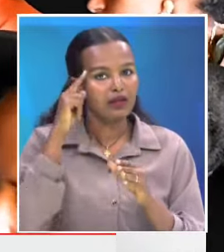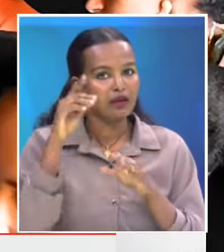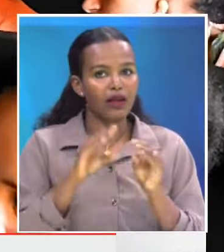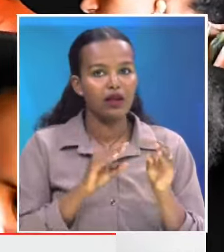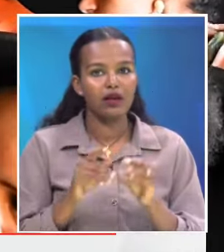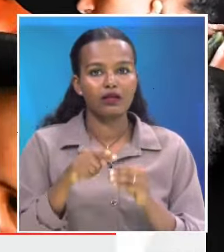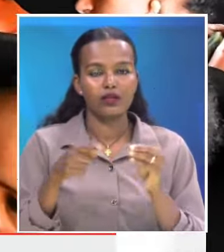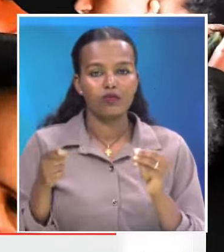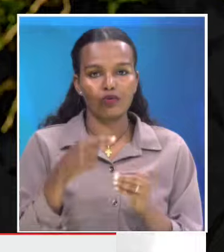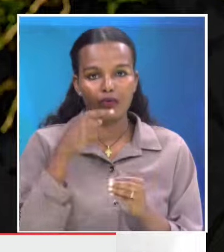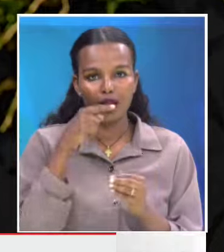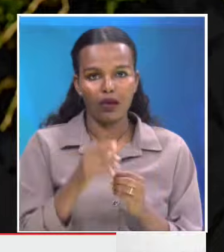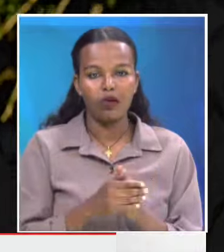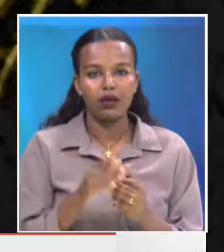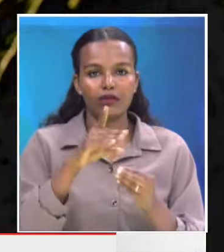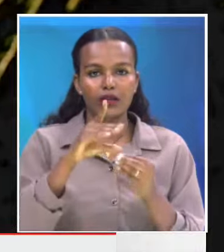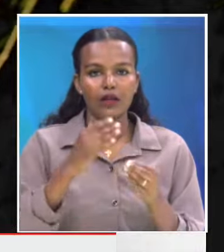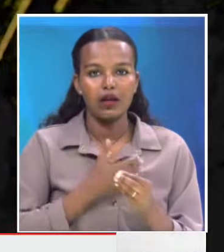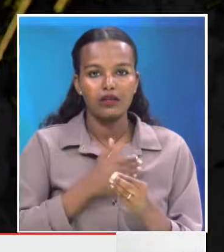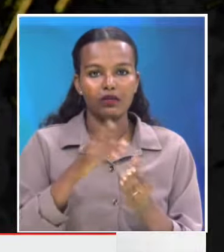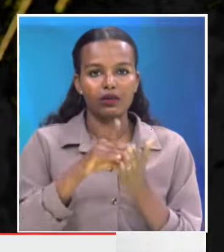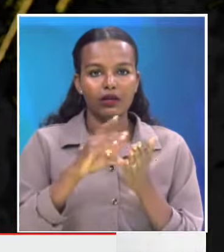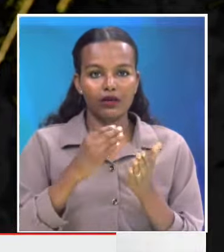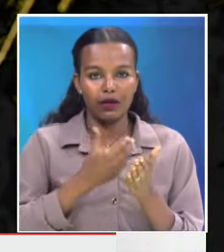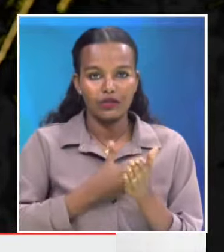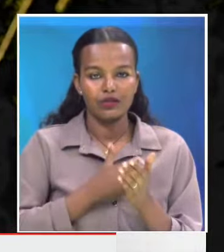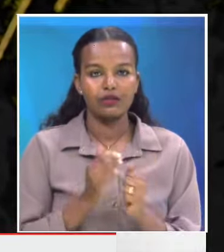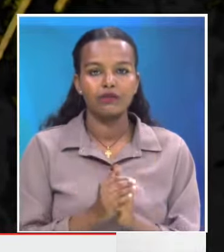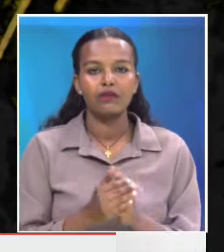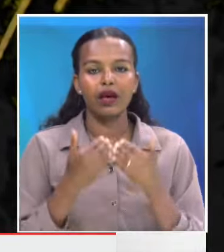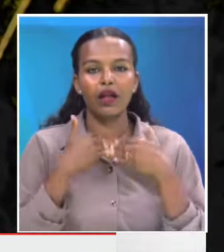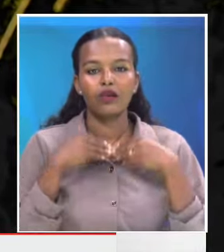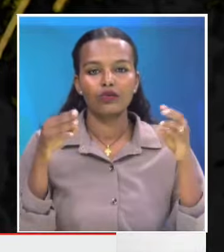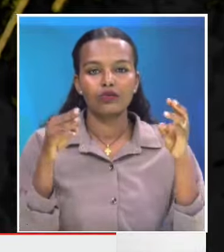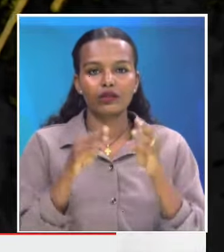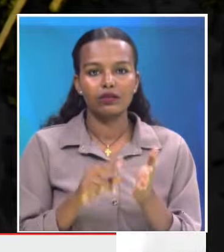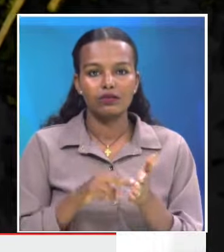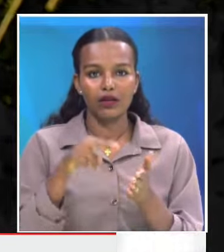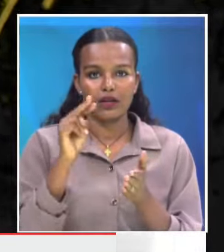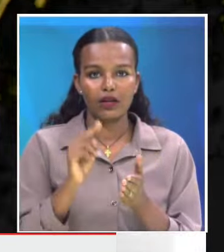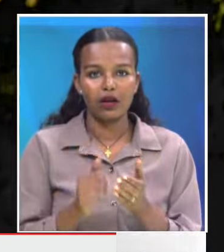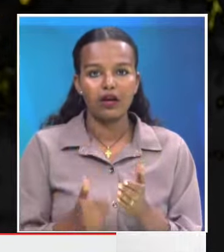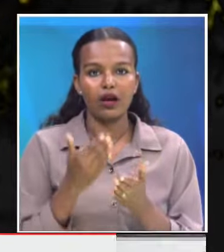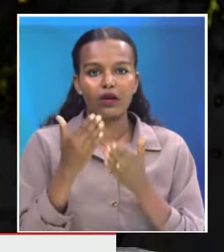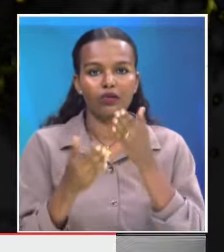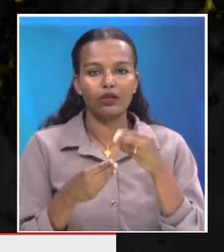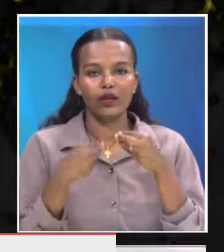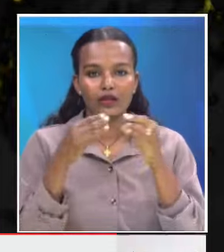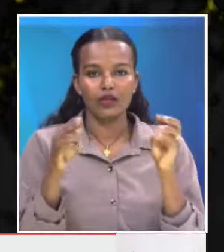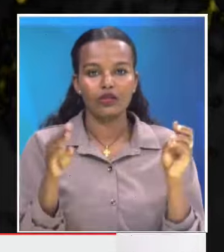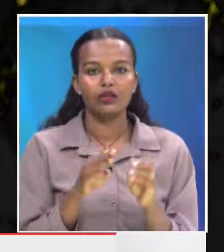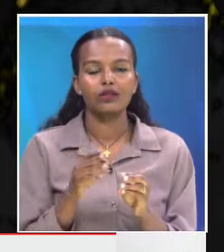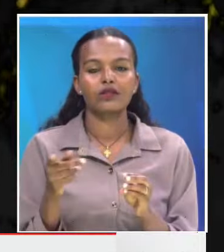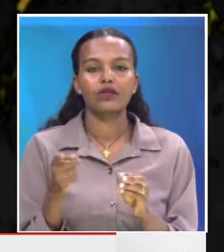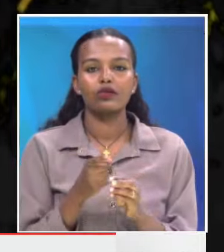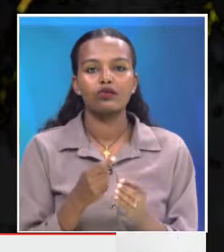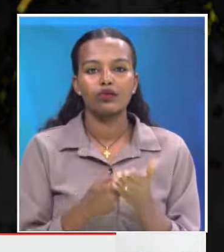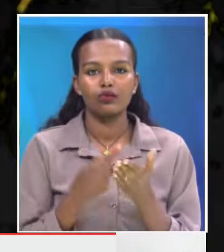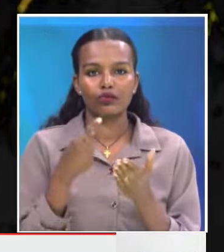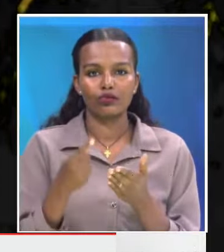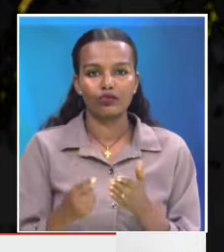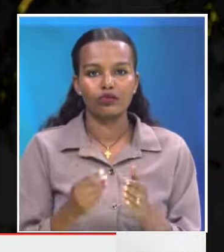ያደረገ ስለመሆኑም ተናግረዋል። በክልላችን ብሎም በከተማችን ያለው ችግር መነሻው ዋና የአገልግሎት አሰጣጥ ችግር ስለሆነ